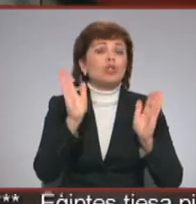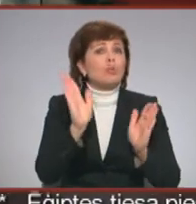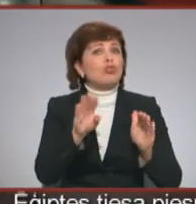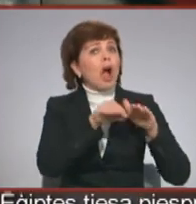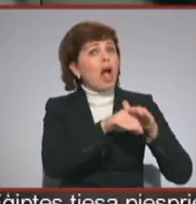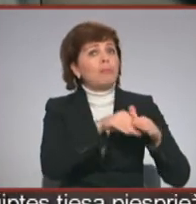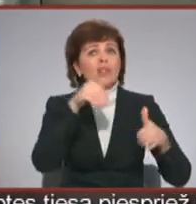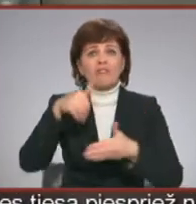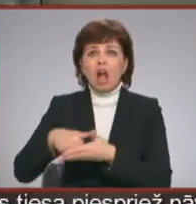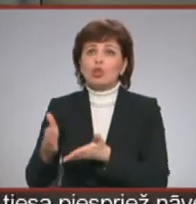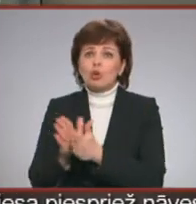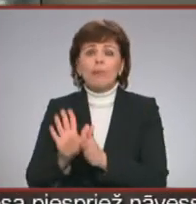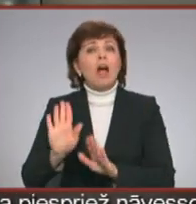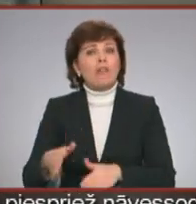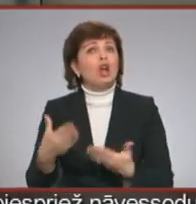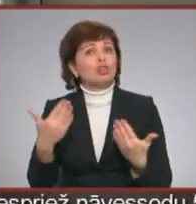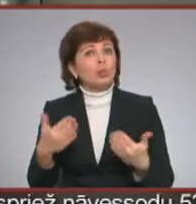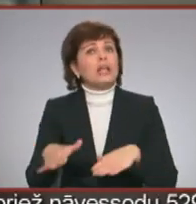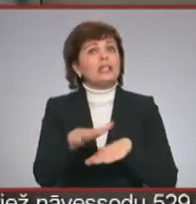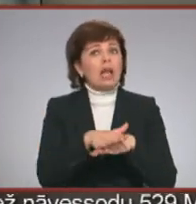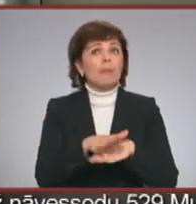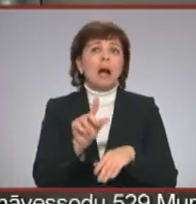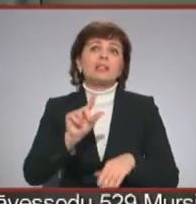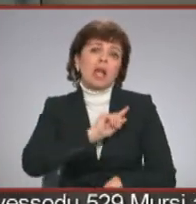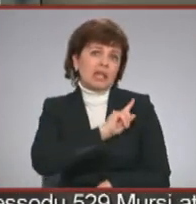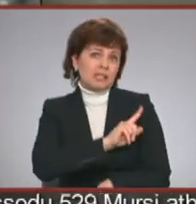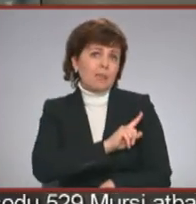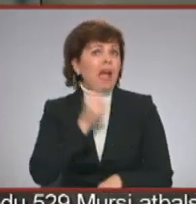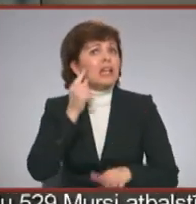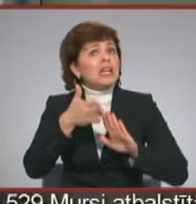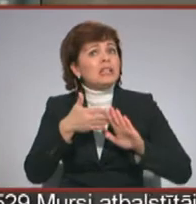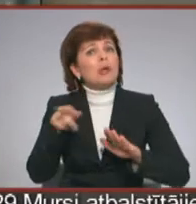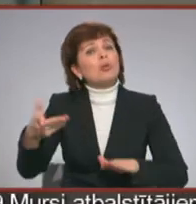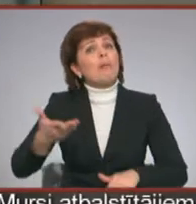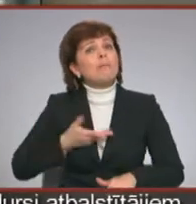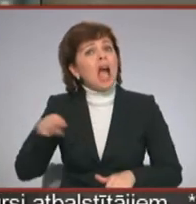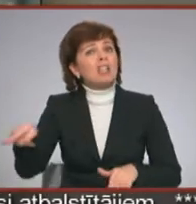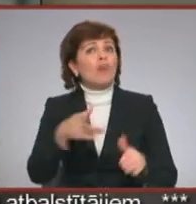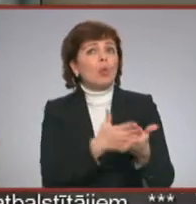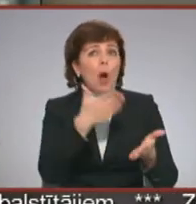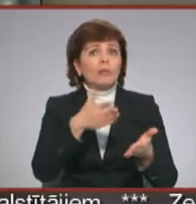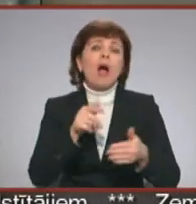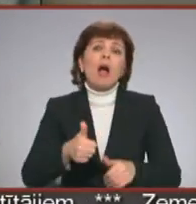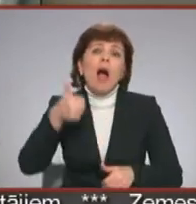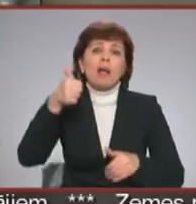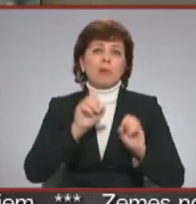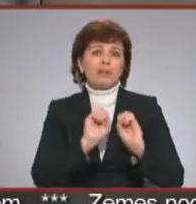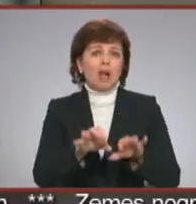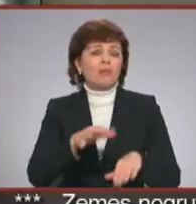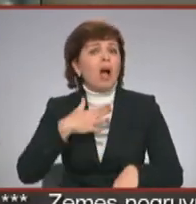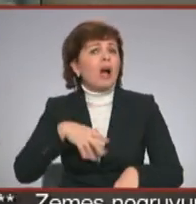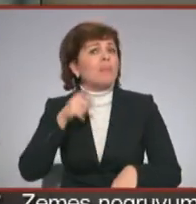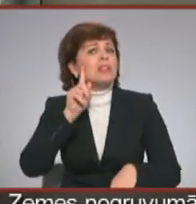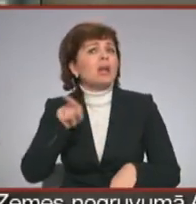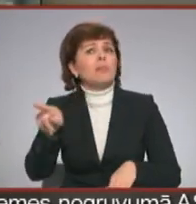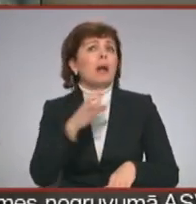šodien sabiedrība maz spēja izprast to laiku piedzīvotos notikumus? Kā tos labāk skaidrot un kāpēc būtu jāzina par padomju varas